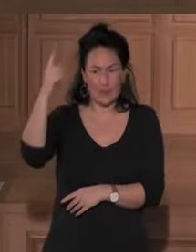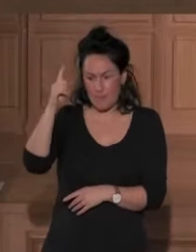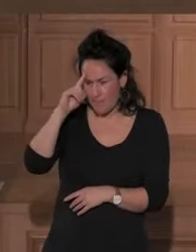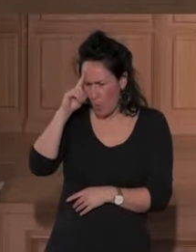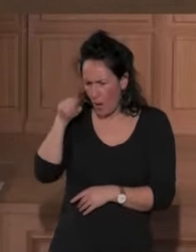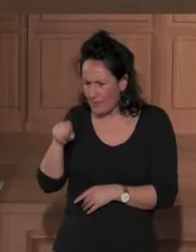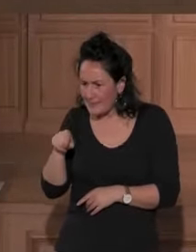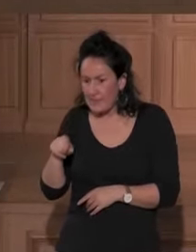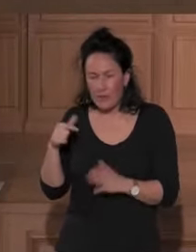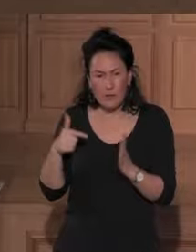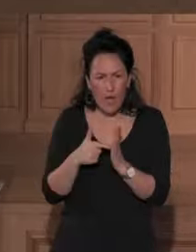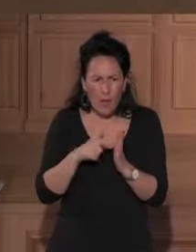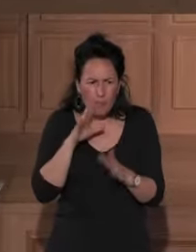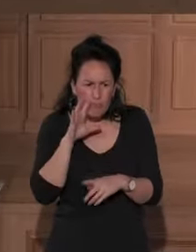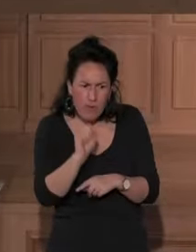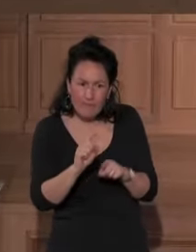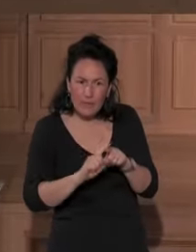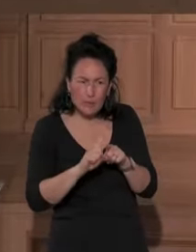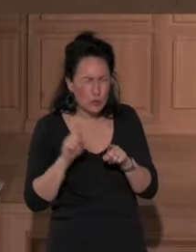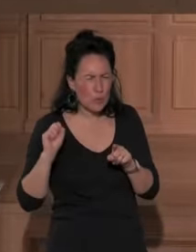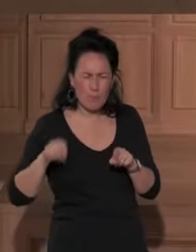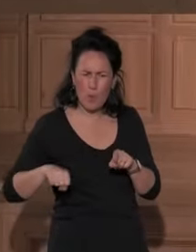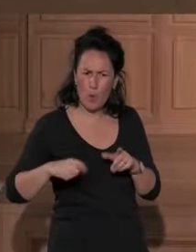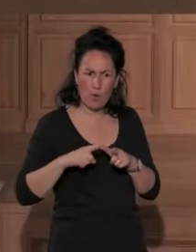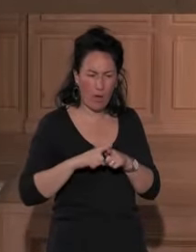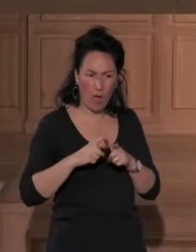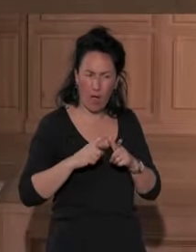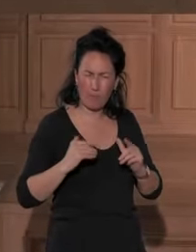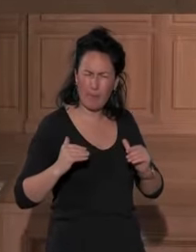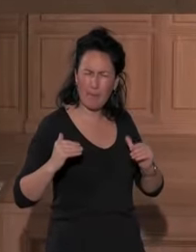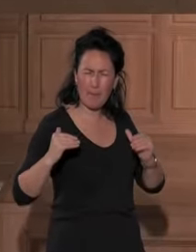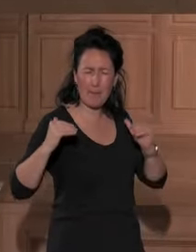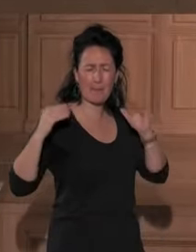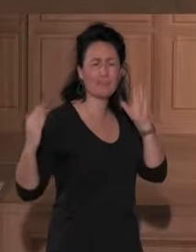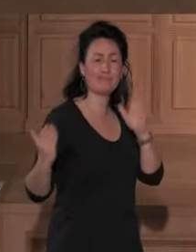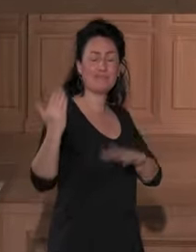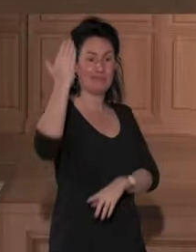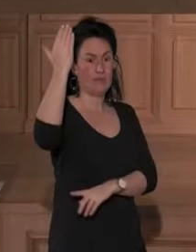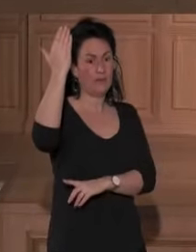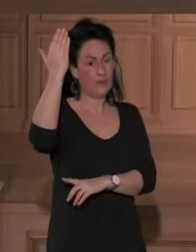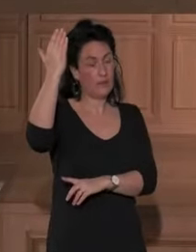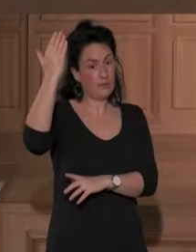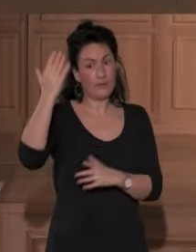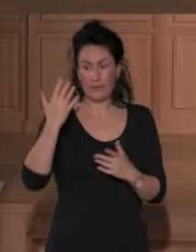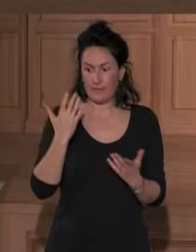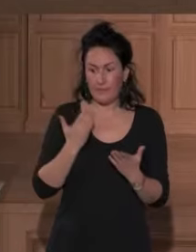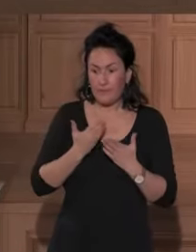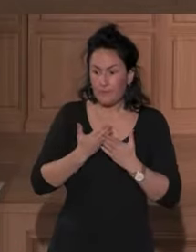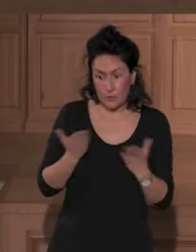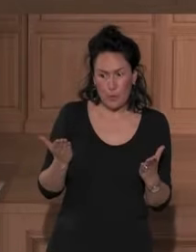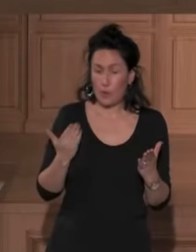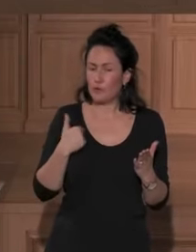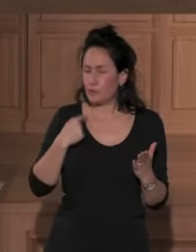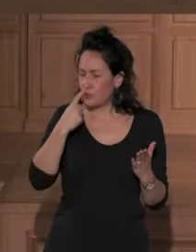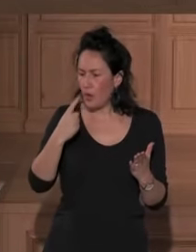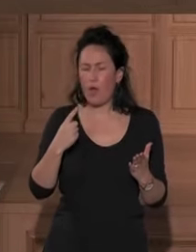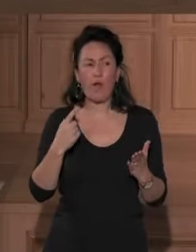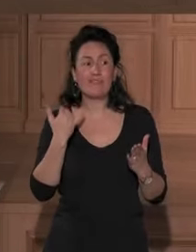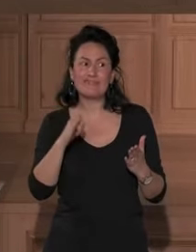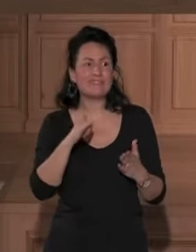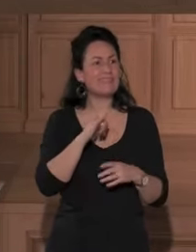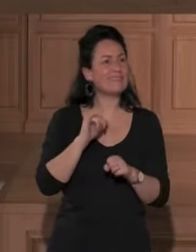seul îlot de compétences. Mais ils peuvent être beaucoup plus performants. Je ne donne pas de nom de joueurs professionnels qui, à mon avis, sont autistes, parce que ça, c'est de la